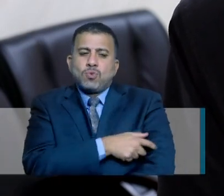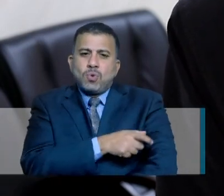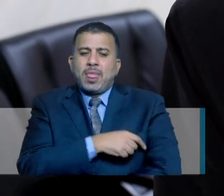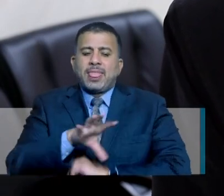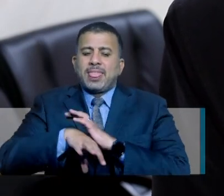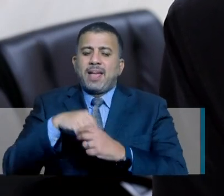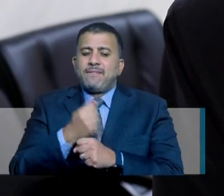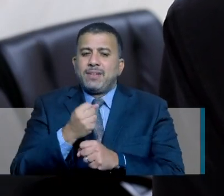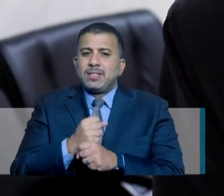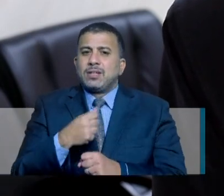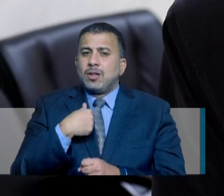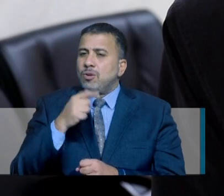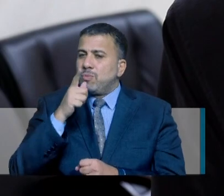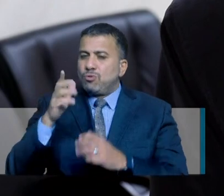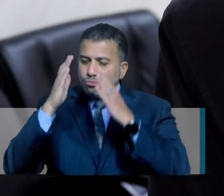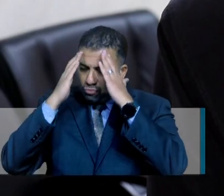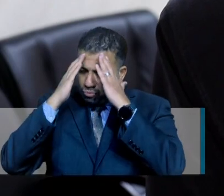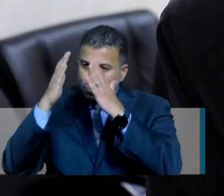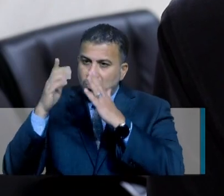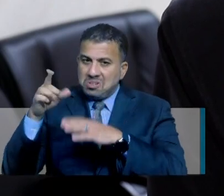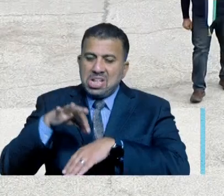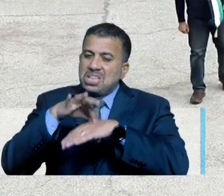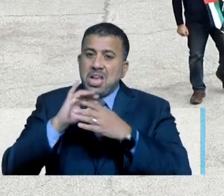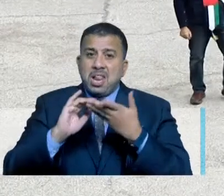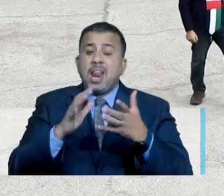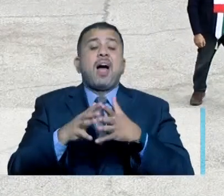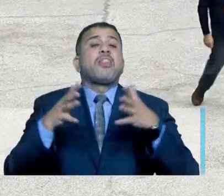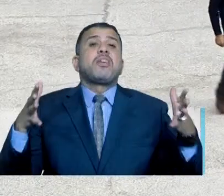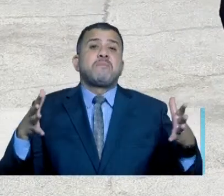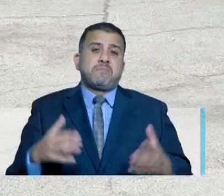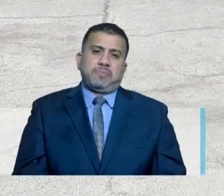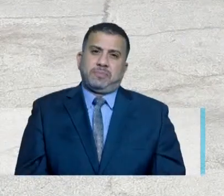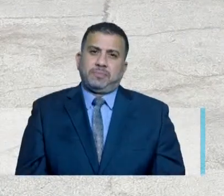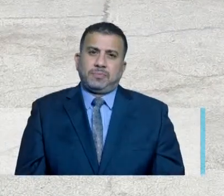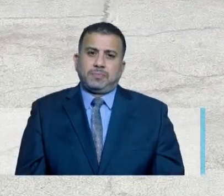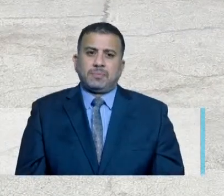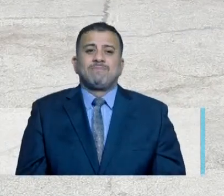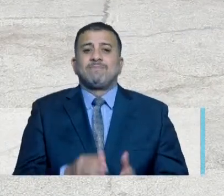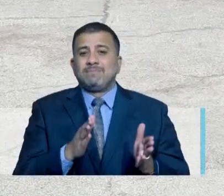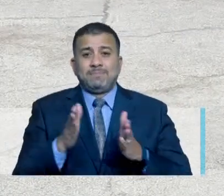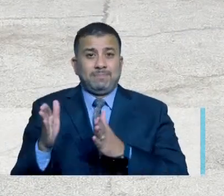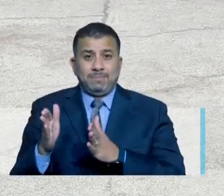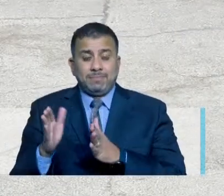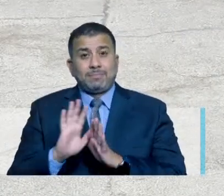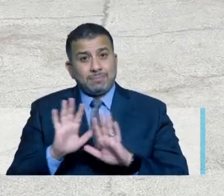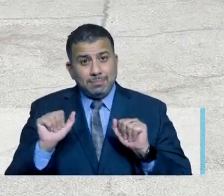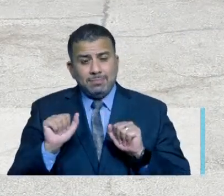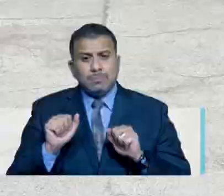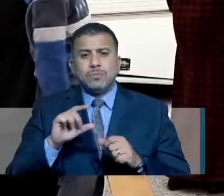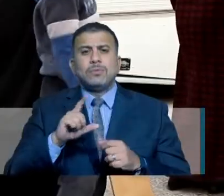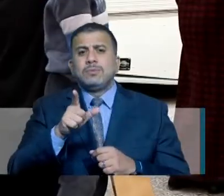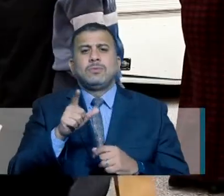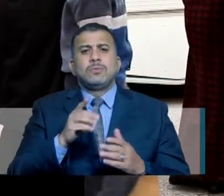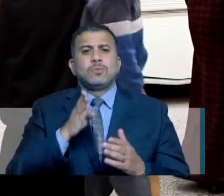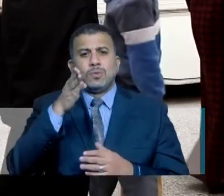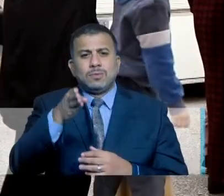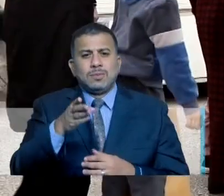التنفيذيه نثمن هذا العمل الانساني العظيم وعلى هامش اللقاء الرسمي قام وفد خيريه